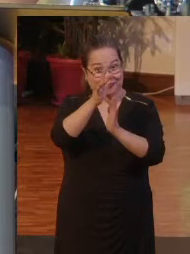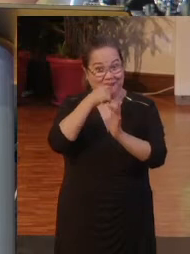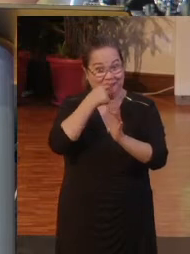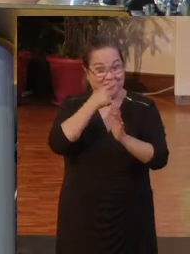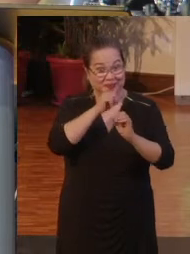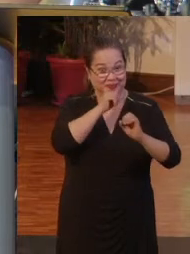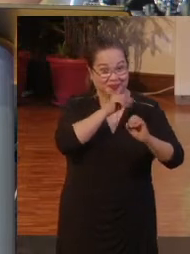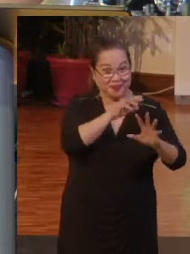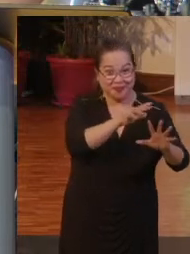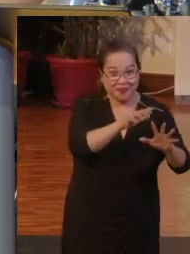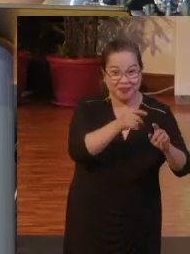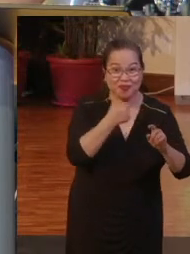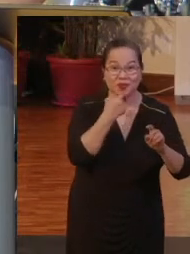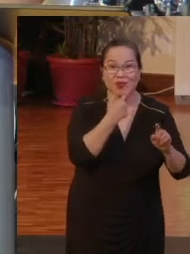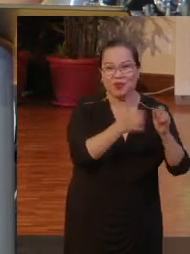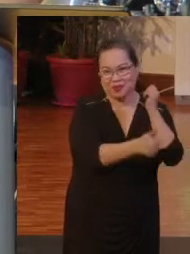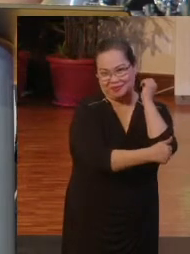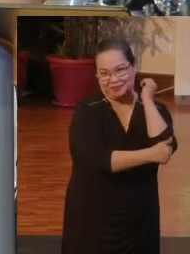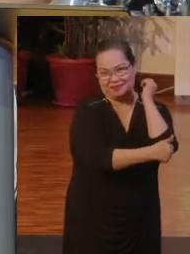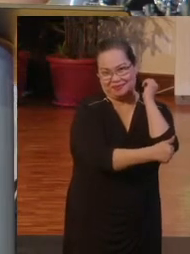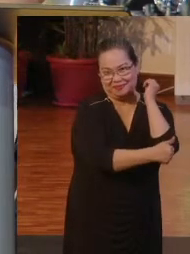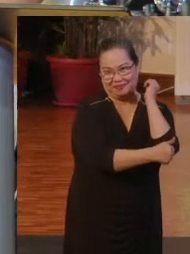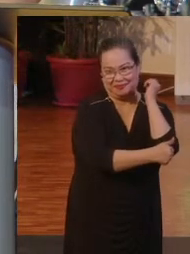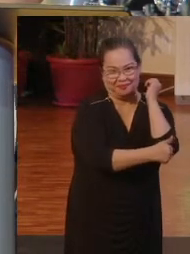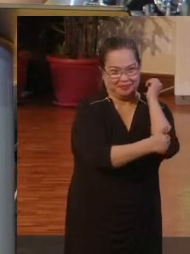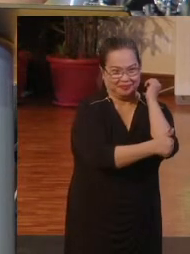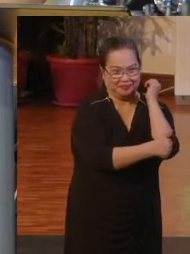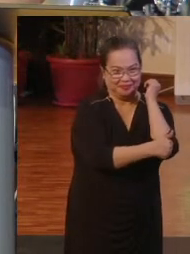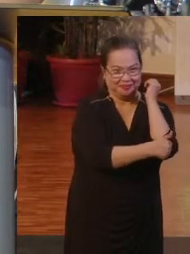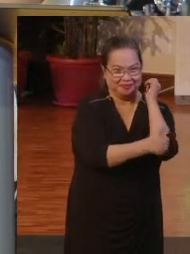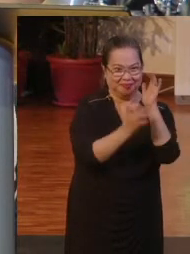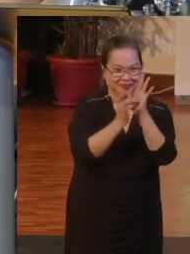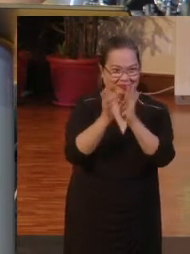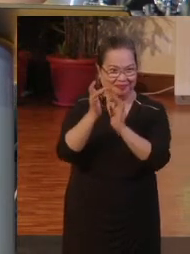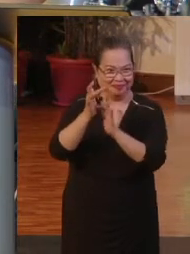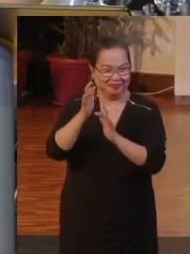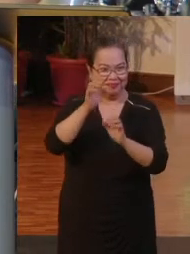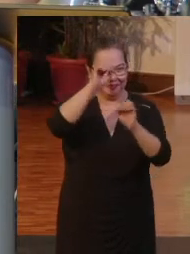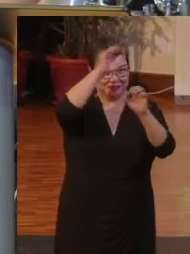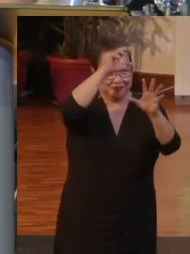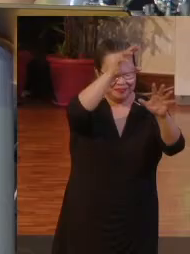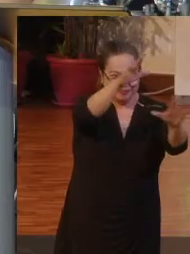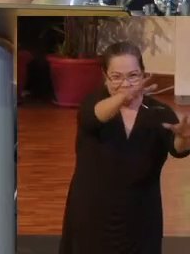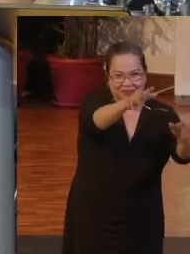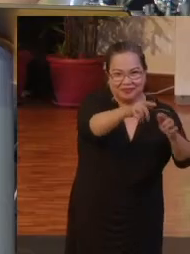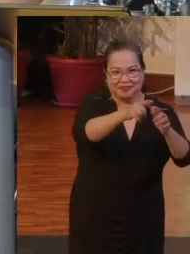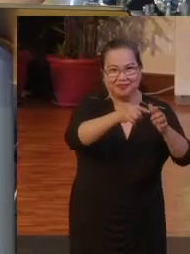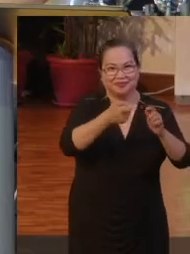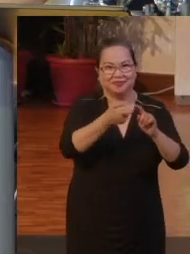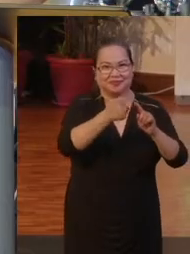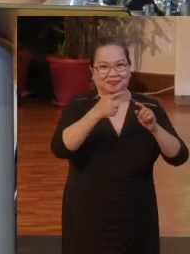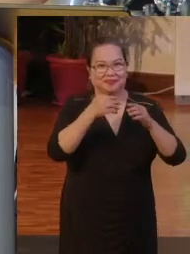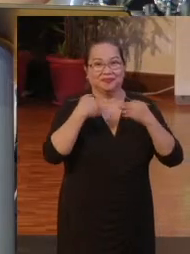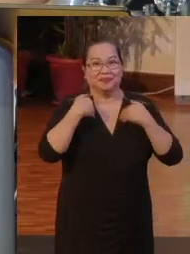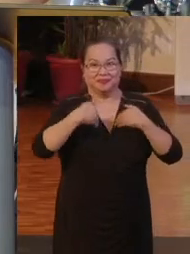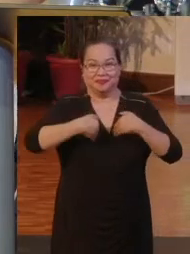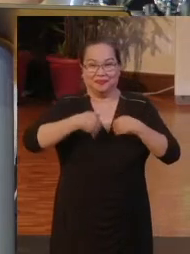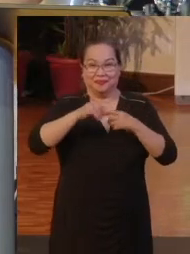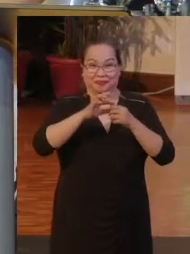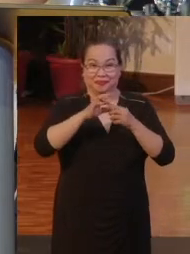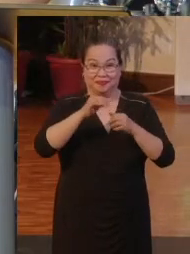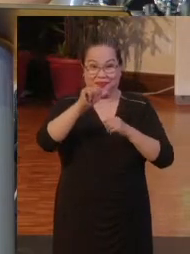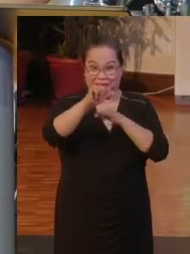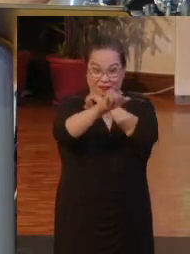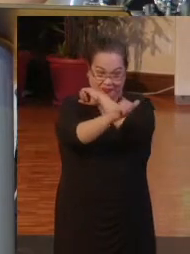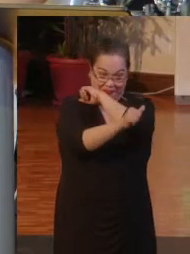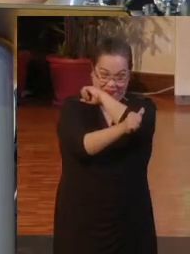siyang nagmula sa bayan Israel, na nagmula naman sa katawan ni